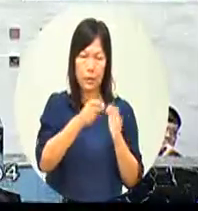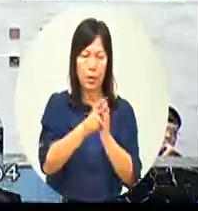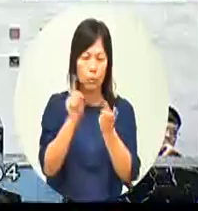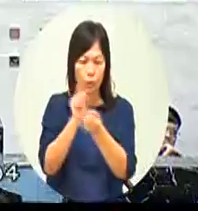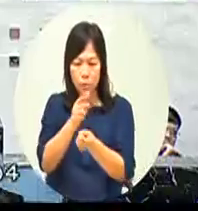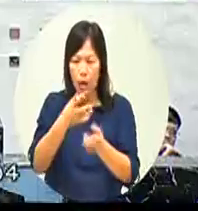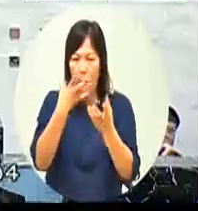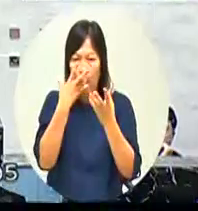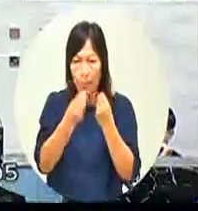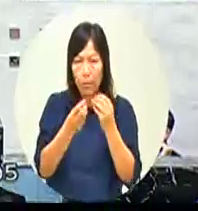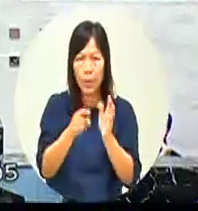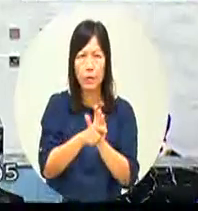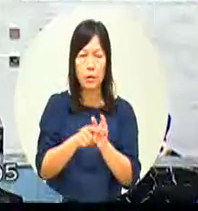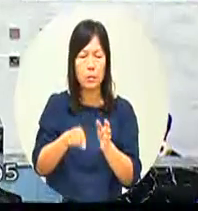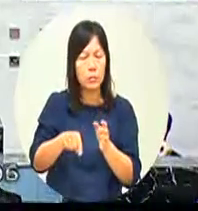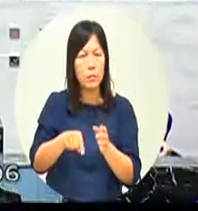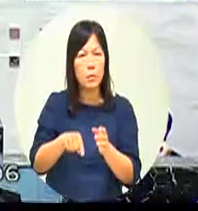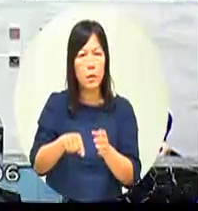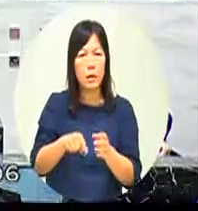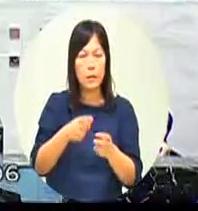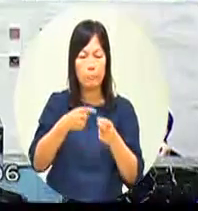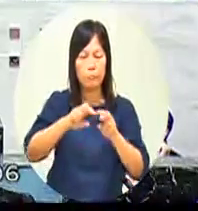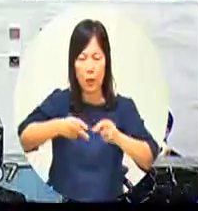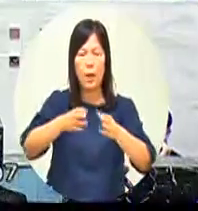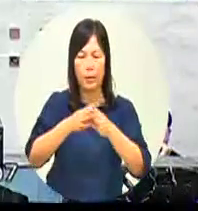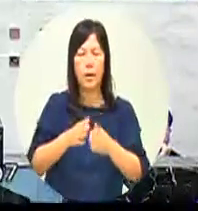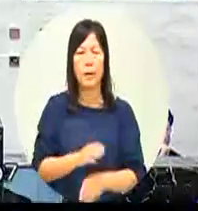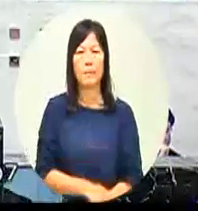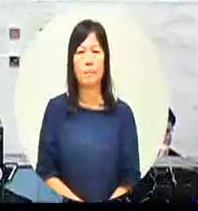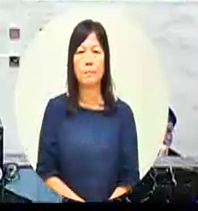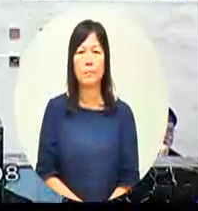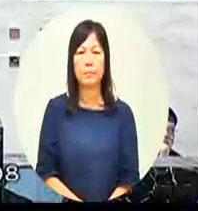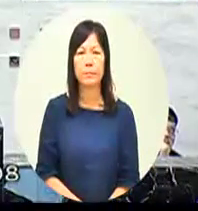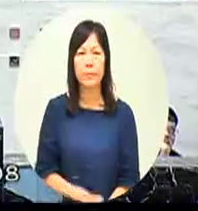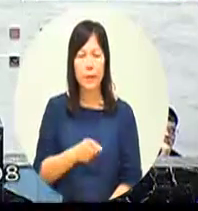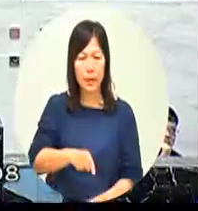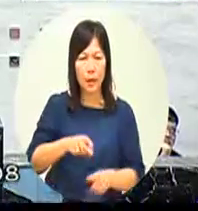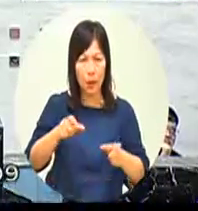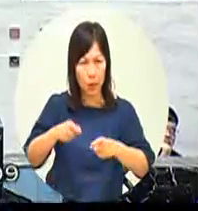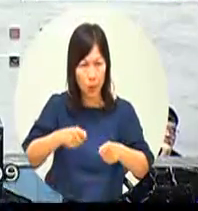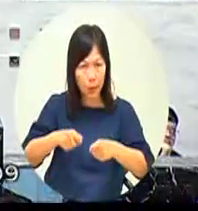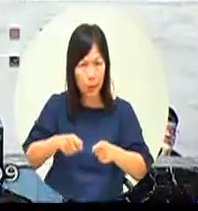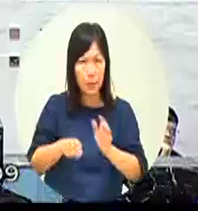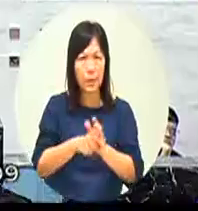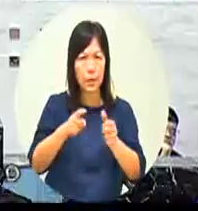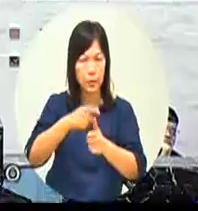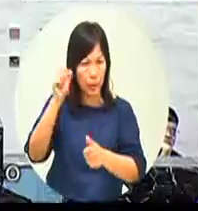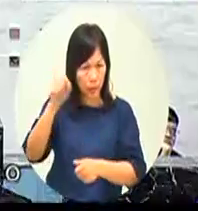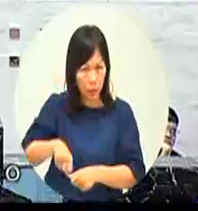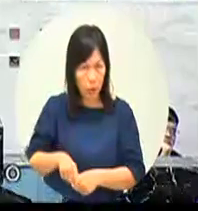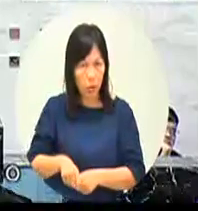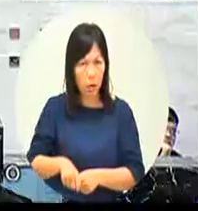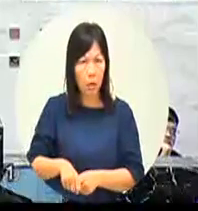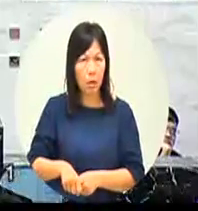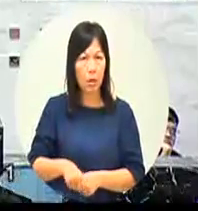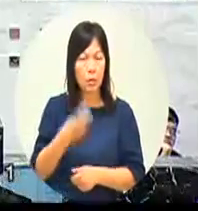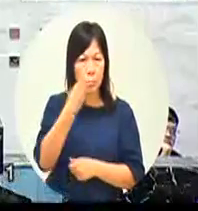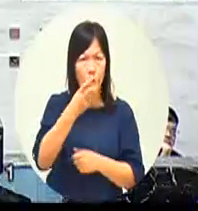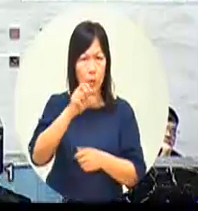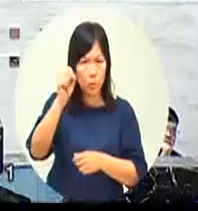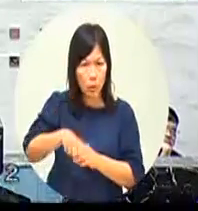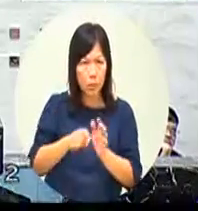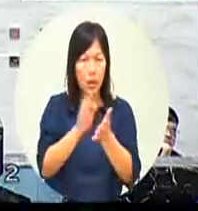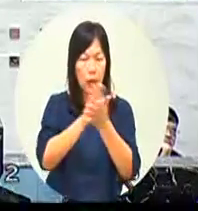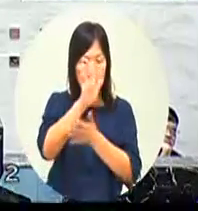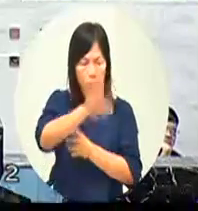解，这样相当的需要改进。那这个案子先让他通过，准予备查，请后